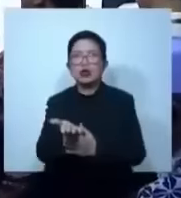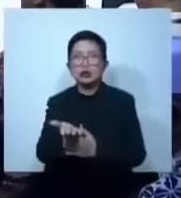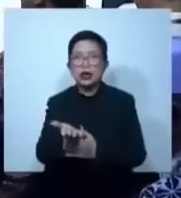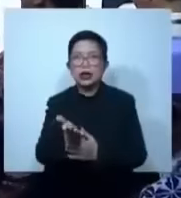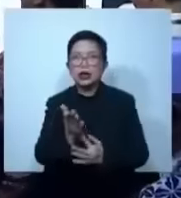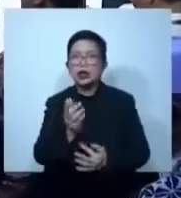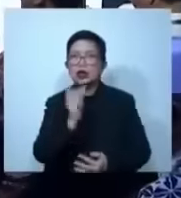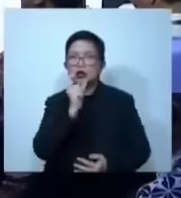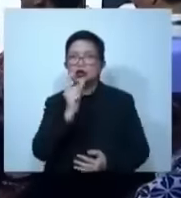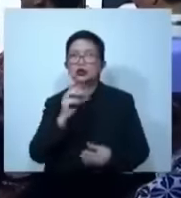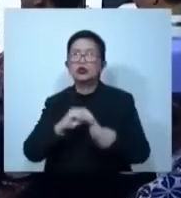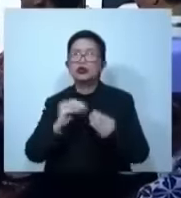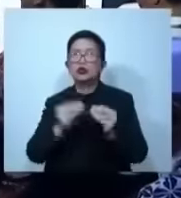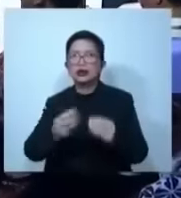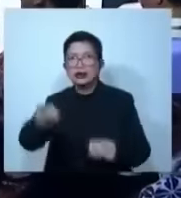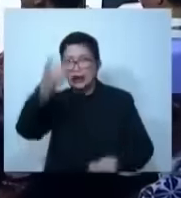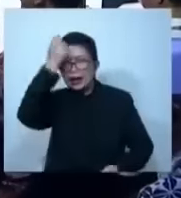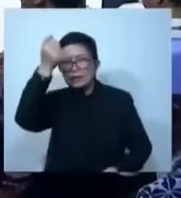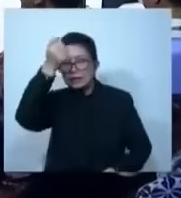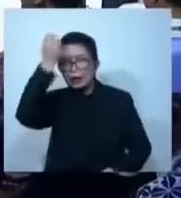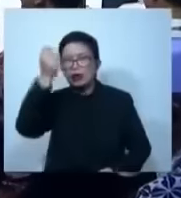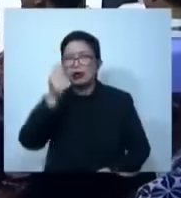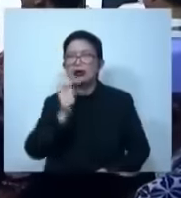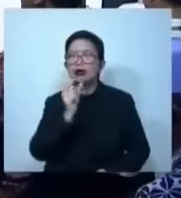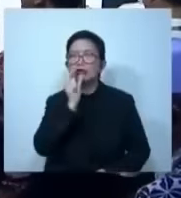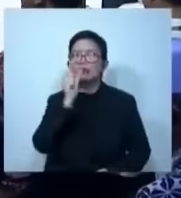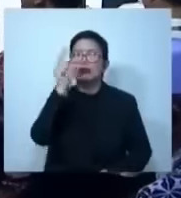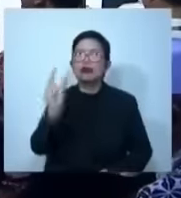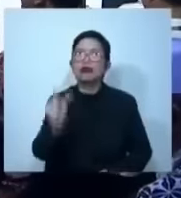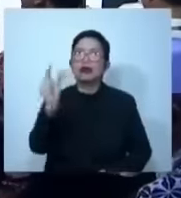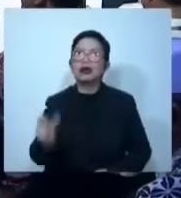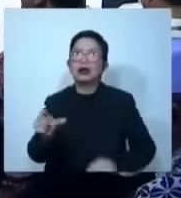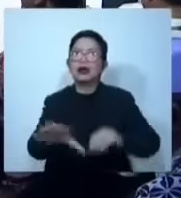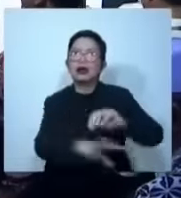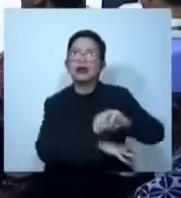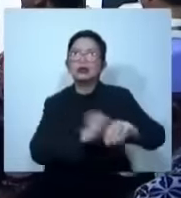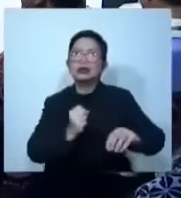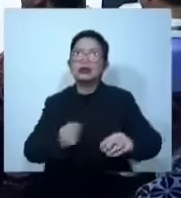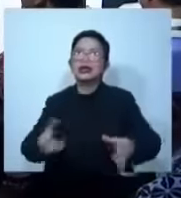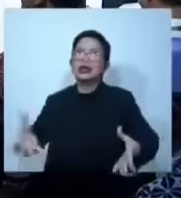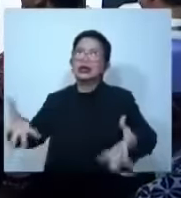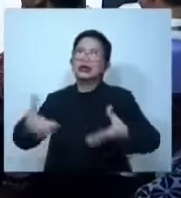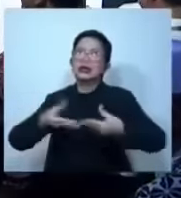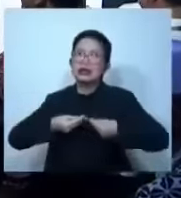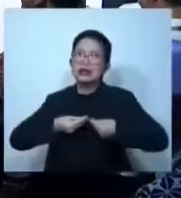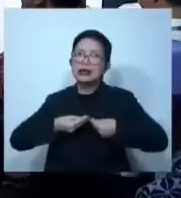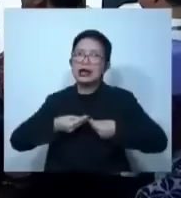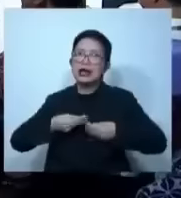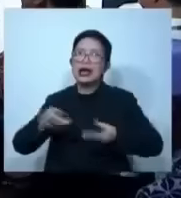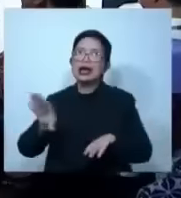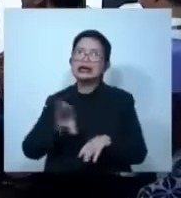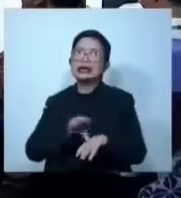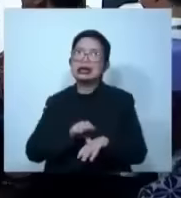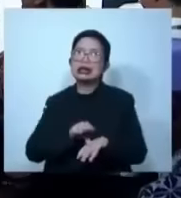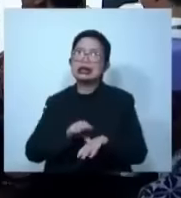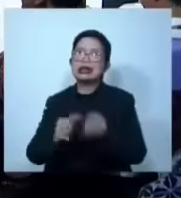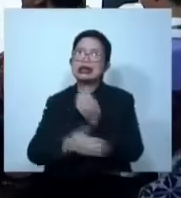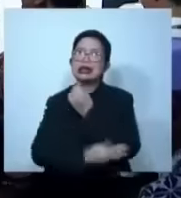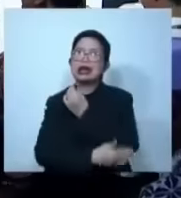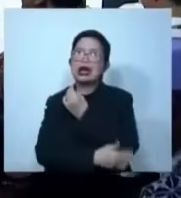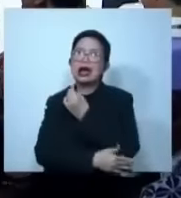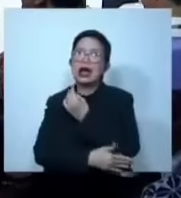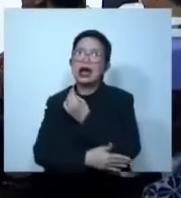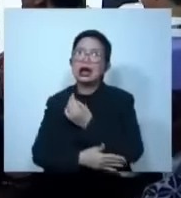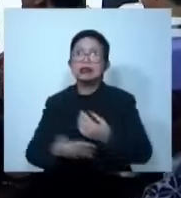untuk menimbulkan efek jera bagi pelaku korupsi sekaligus menyelamatkan aset negara yang dikorupsi? Waktu